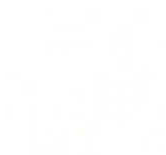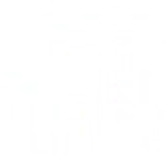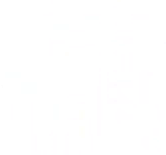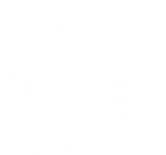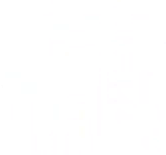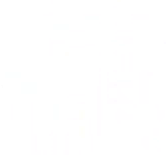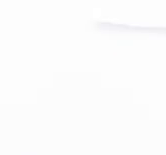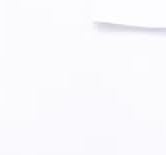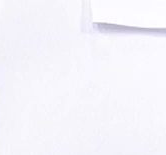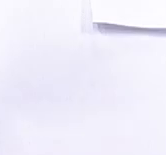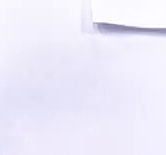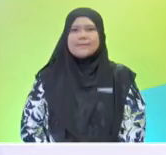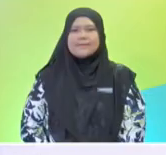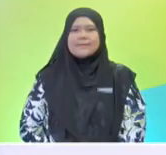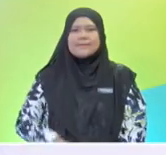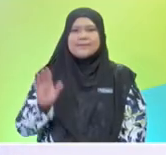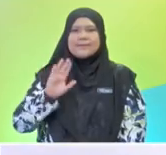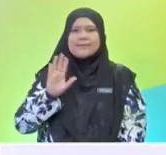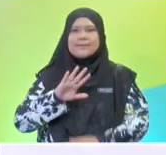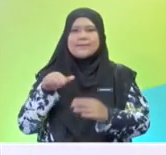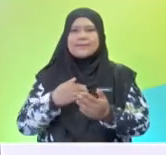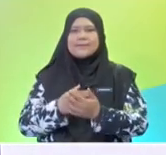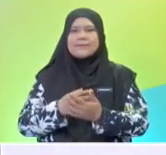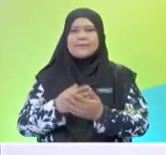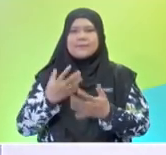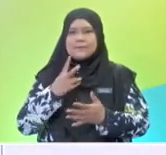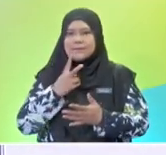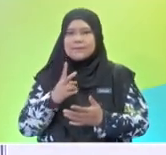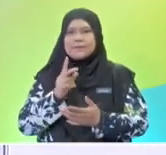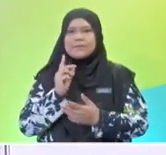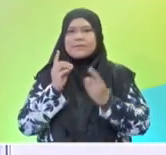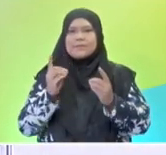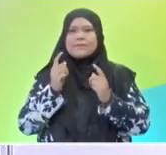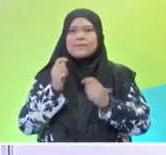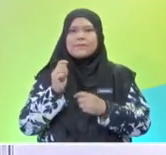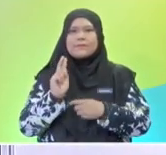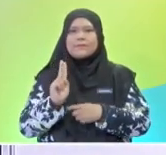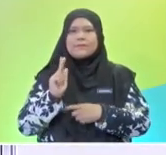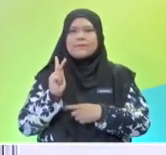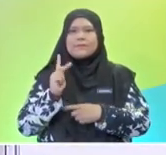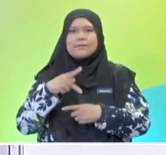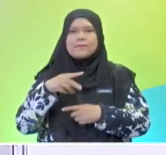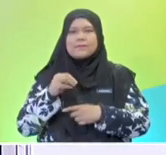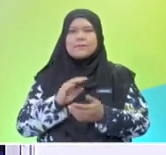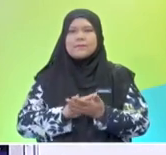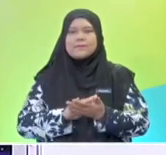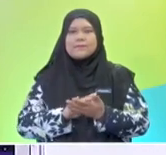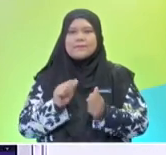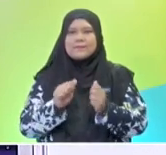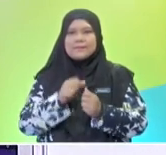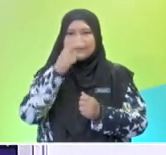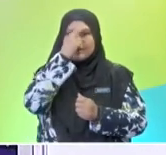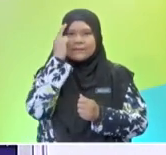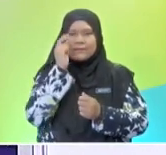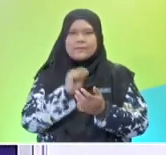KPM. Hai semua, anda sedang menonton Didik TV KPM bersama saya, Hanif Sean. Kita dalam slot tahap